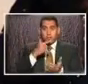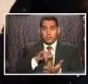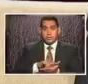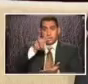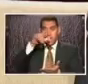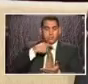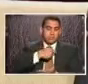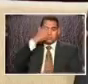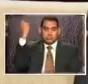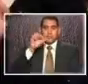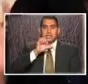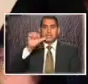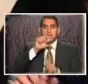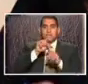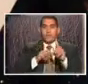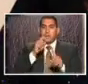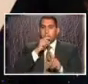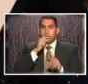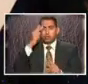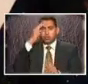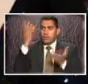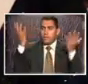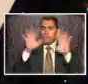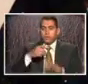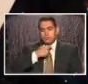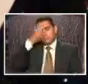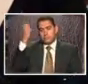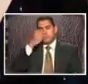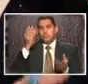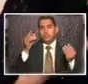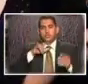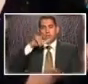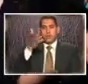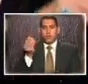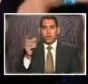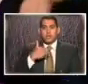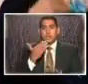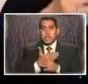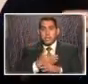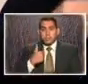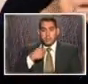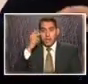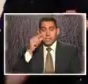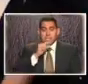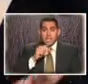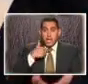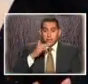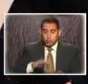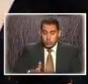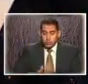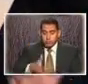وفي الطيارة تشيلي 90% من السعوديات يشيلونه في الطيارة. عارف ليش؟ لأن إحنا ما تربينا على أنه الدين